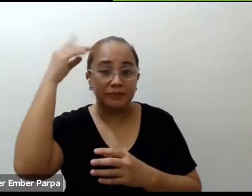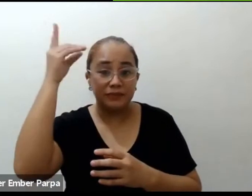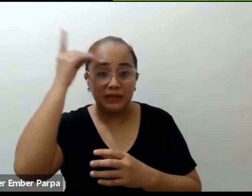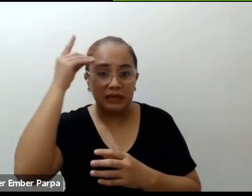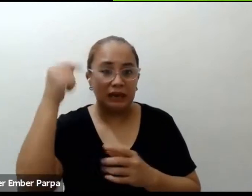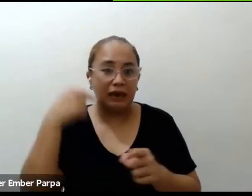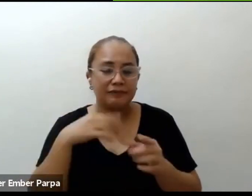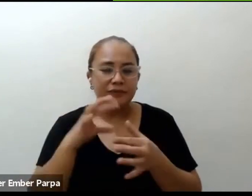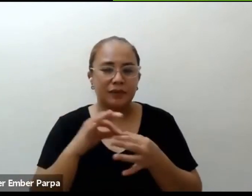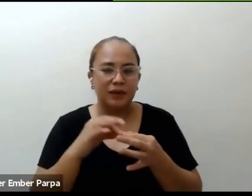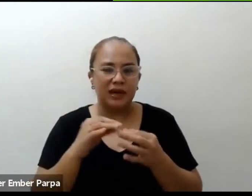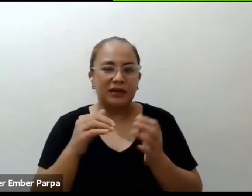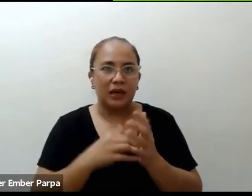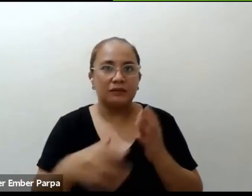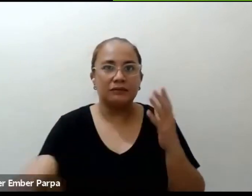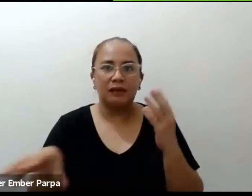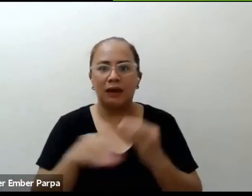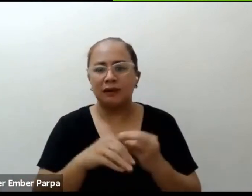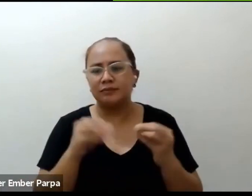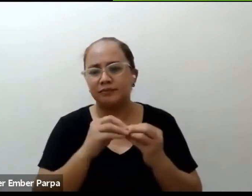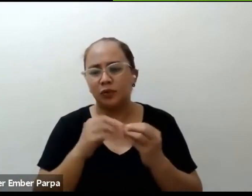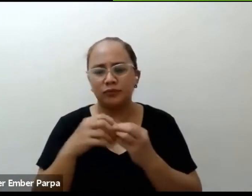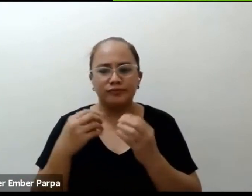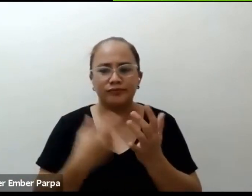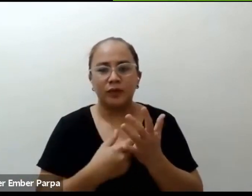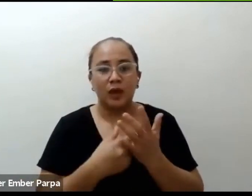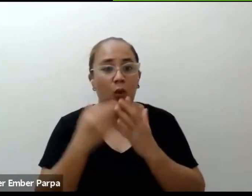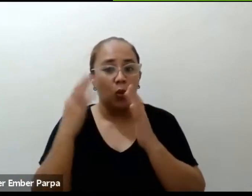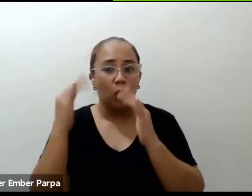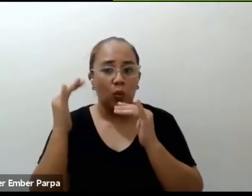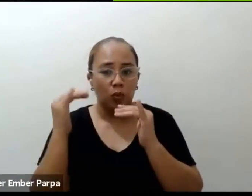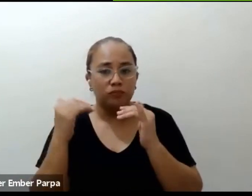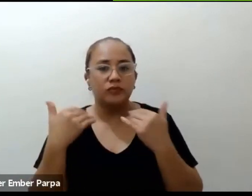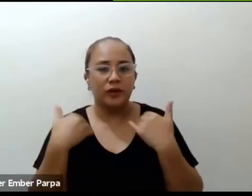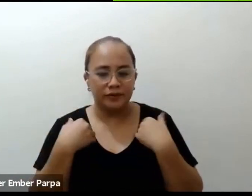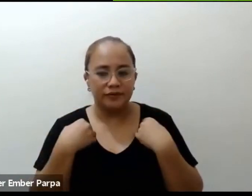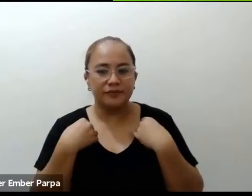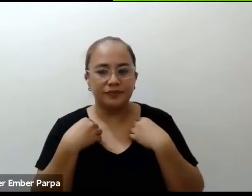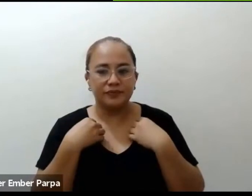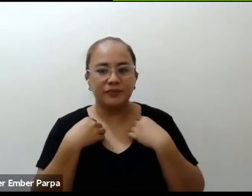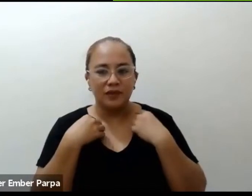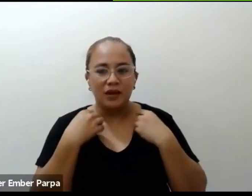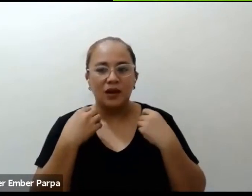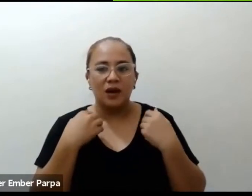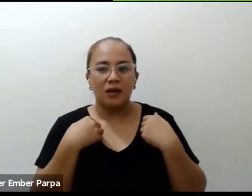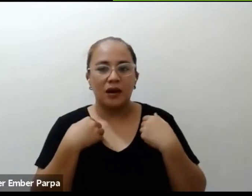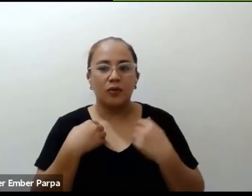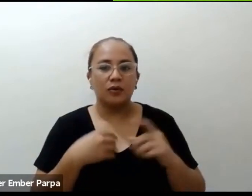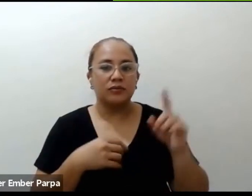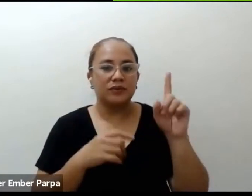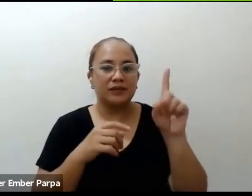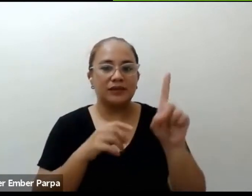another talakayan nga, which I hope some